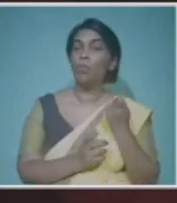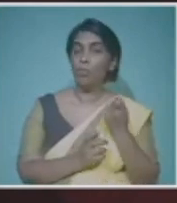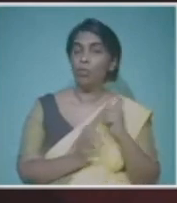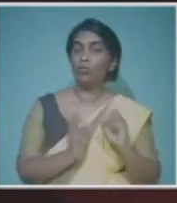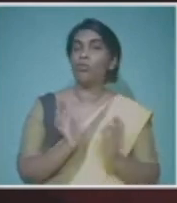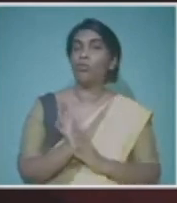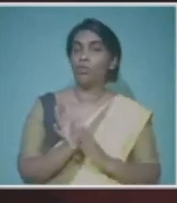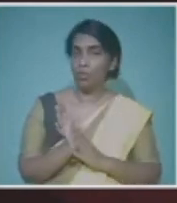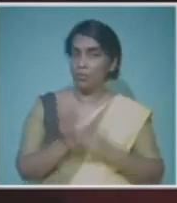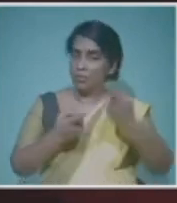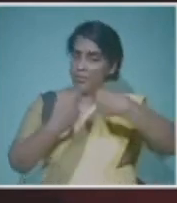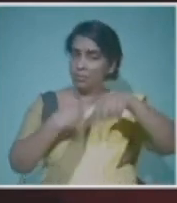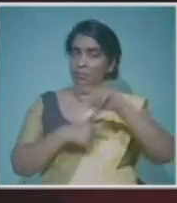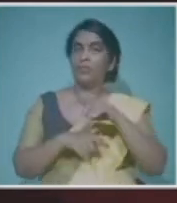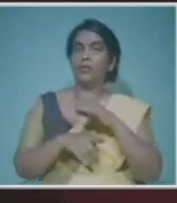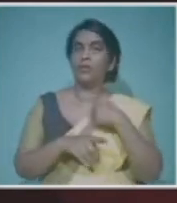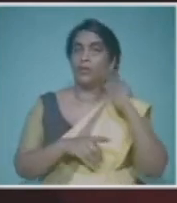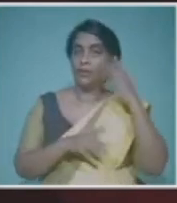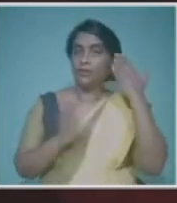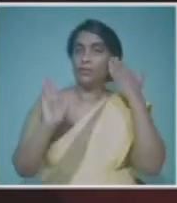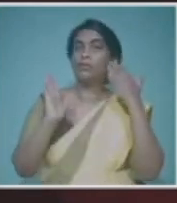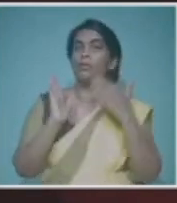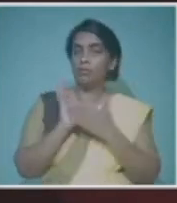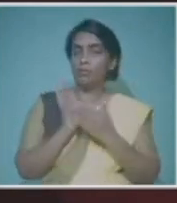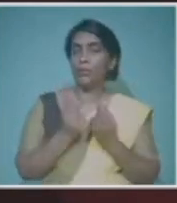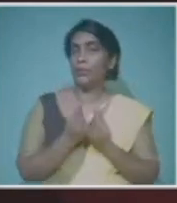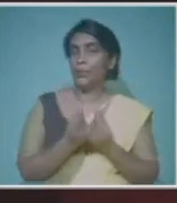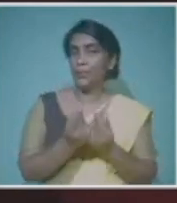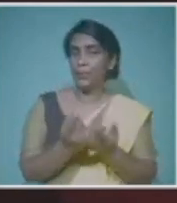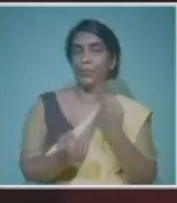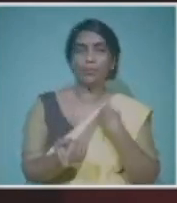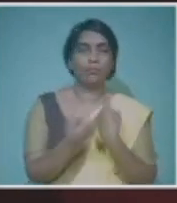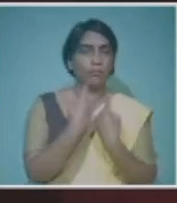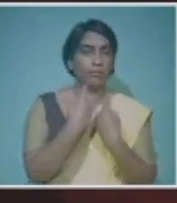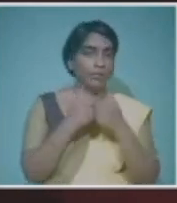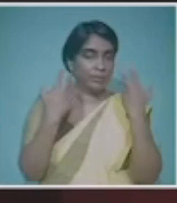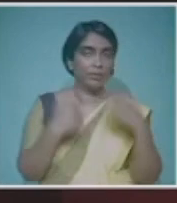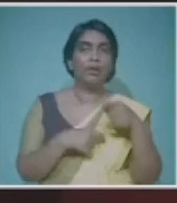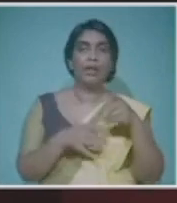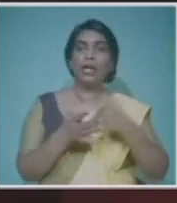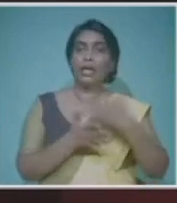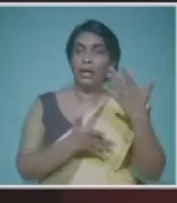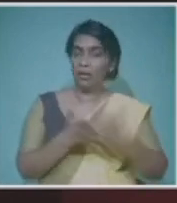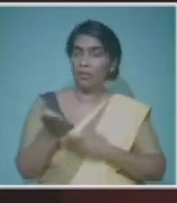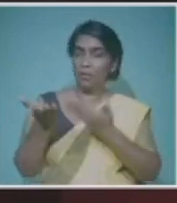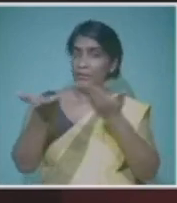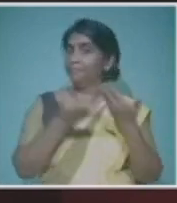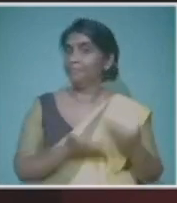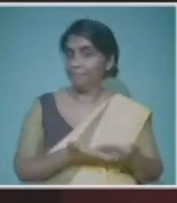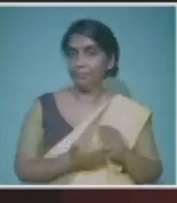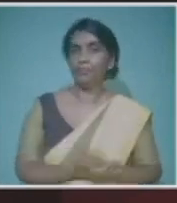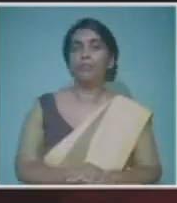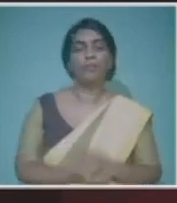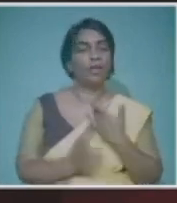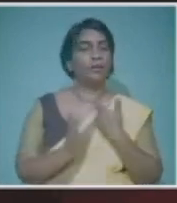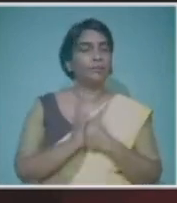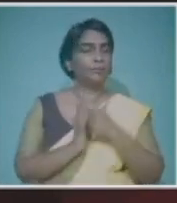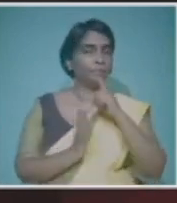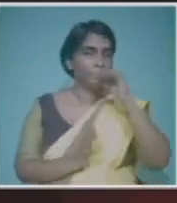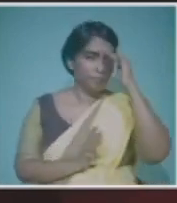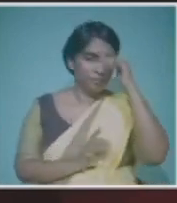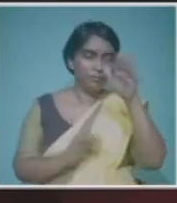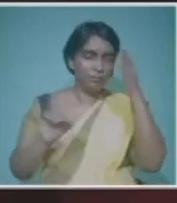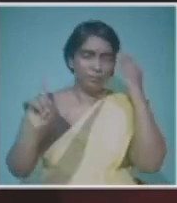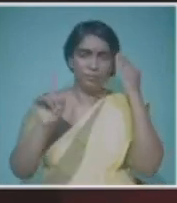කාර්ක සභාවටත් විශේෂයෙන්ම මේ පිළිබඳව කඩිනමින් පරීක්ෂණ කටයුතු කරලා ඒ වාර්තාව ඉදිරිපත් කිරීම පිළිබඳව ගරු කථානායකතුමනි මම